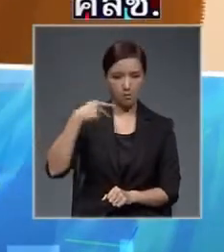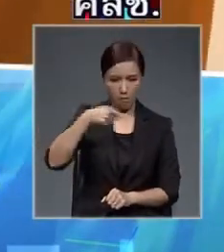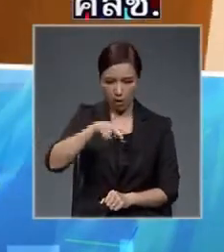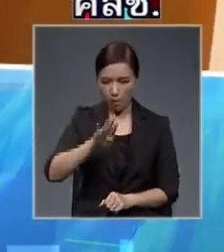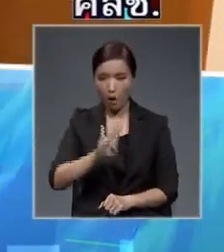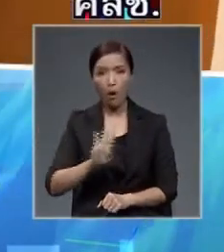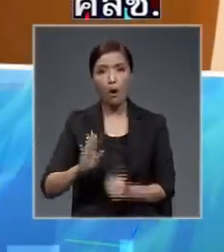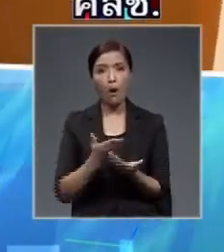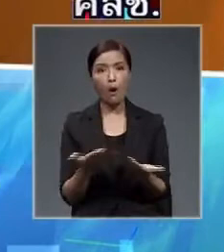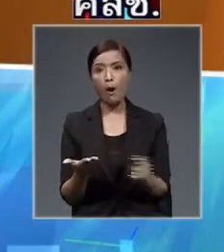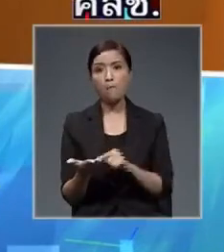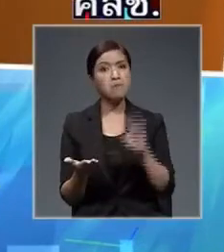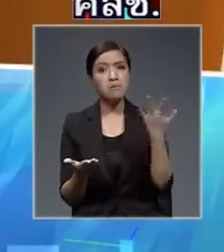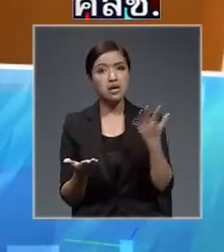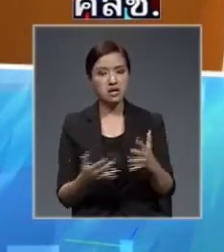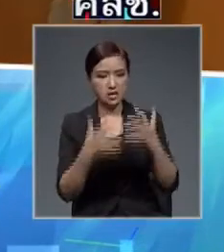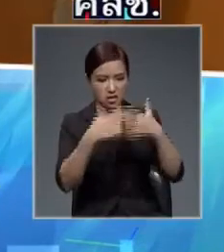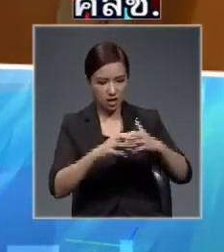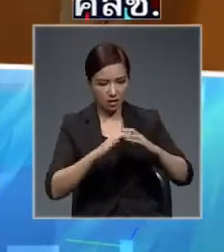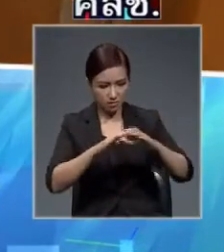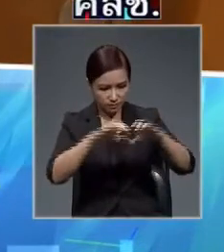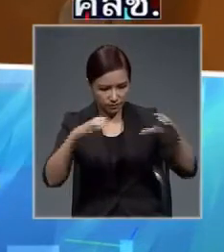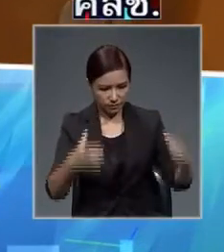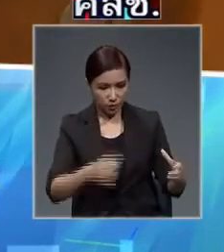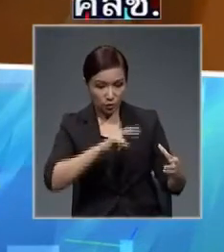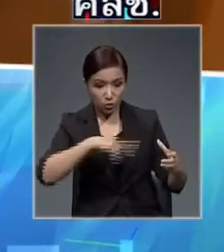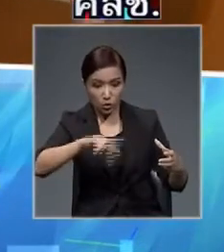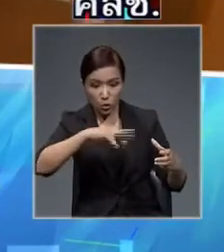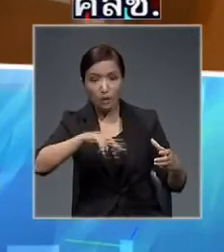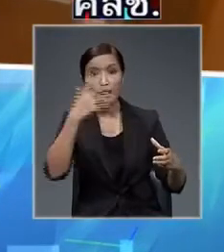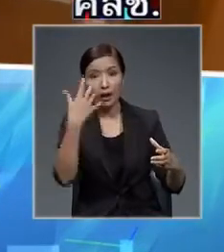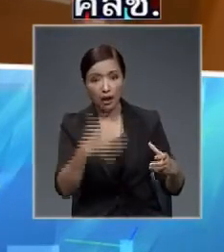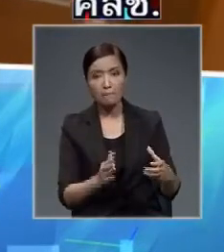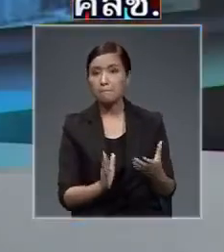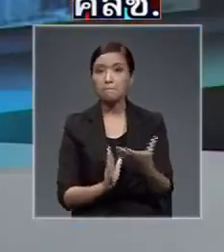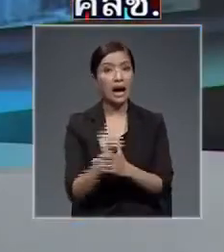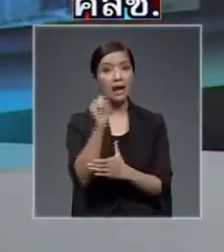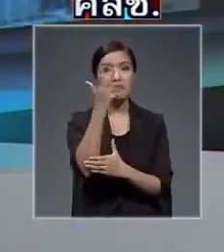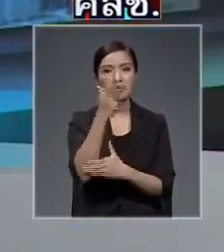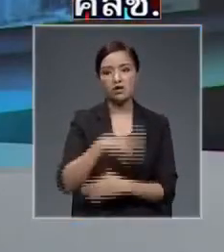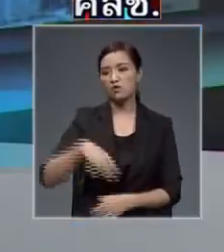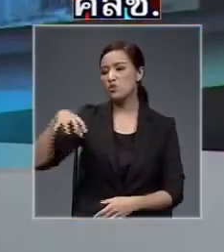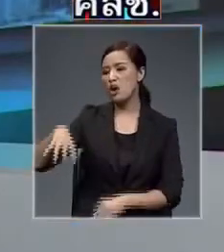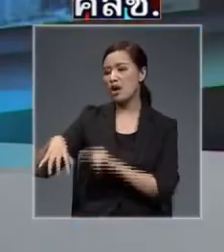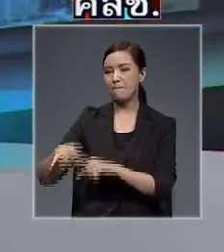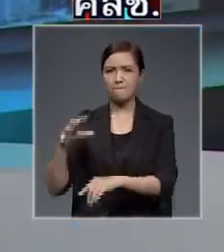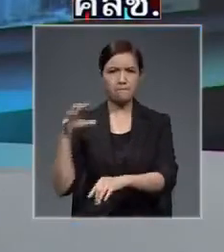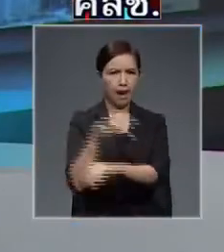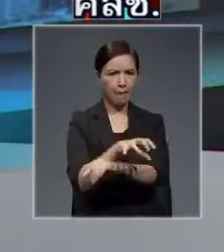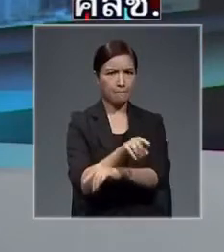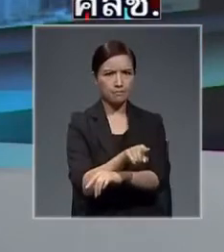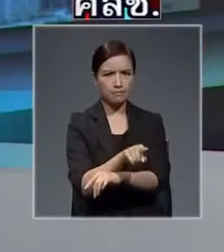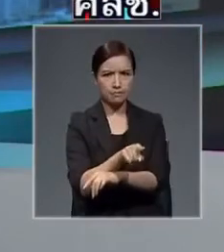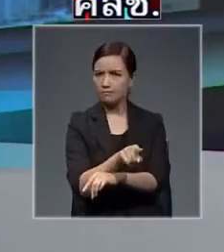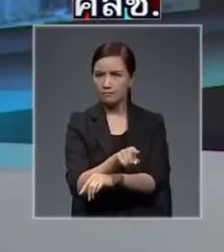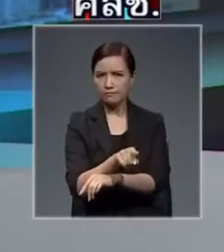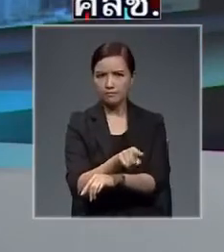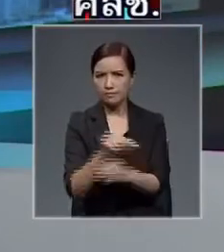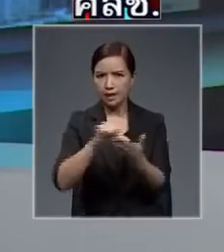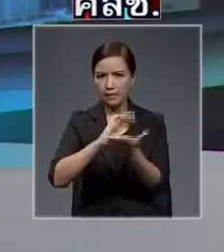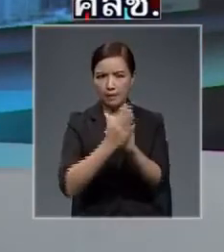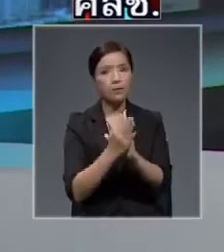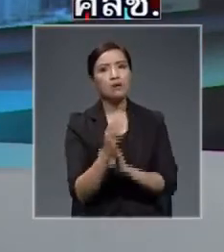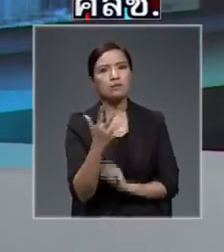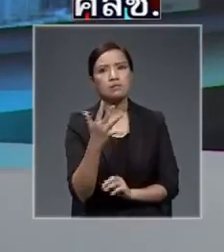บับนี้ก็คือเมื่อตรวจสภาพแล้วถ้าไม่ผ่านเนี่ยก็ยังไม่มีหน่วยงานไหนที่เข้าไปบังคับให้เขาปรับปรุง